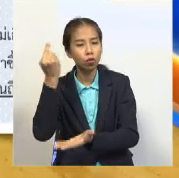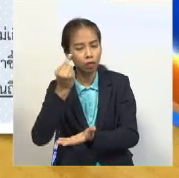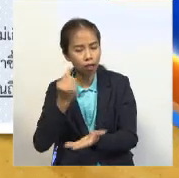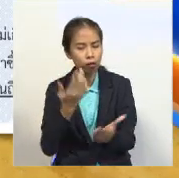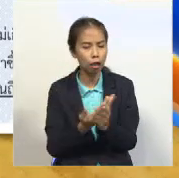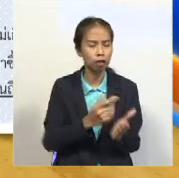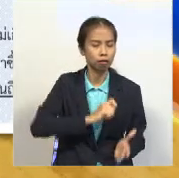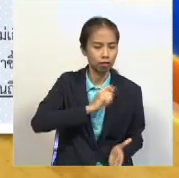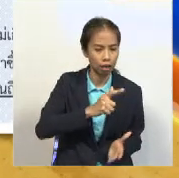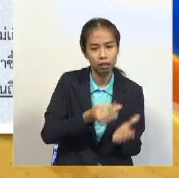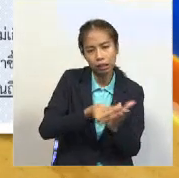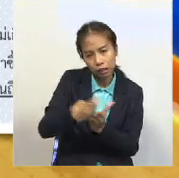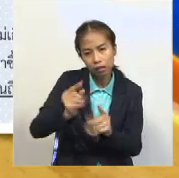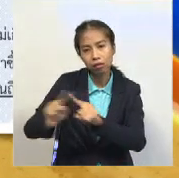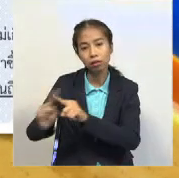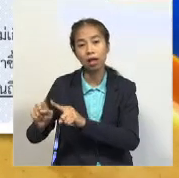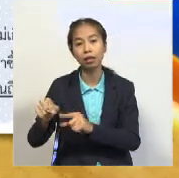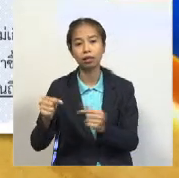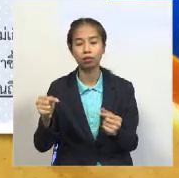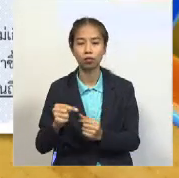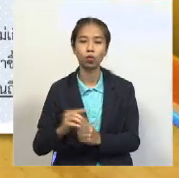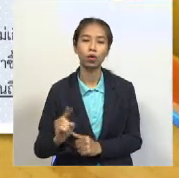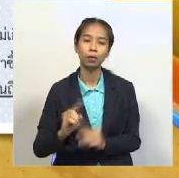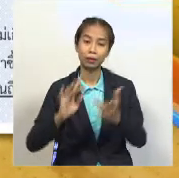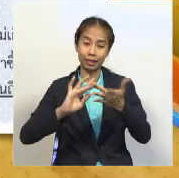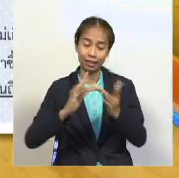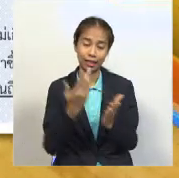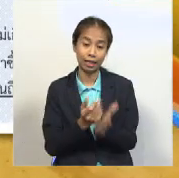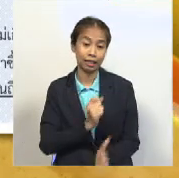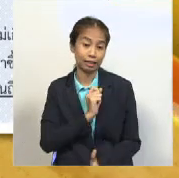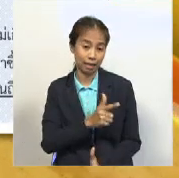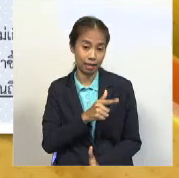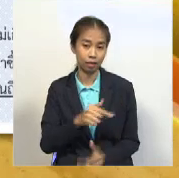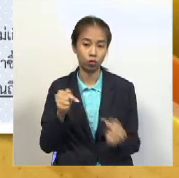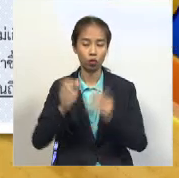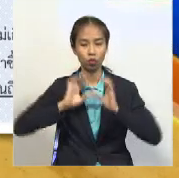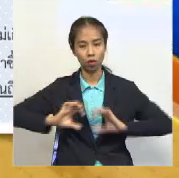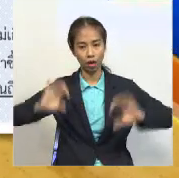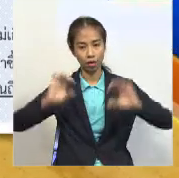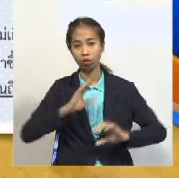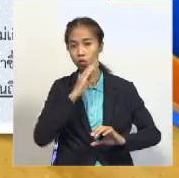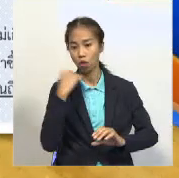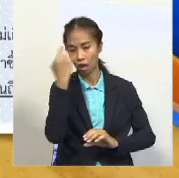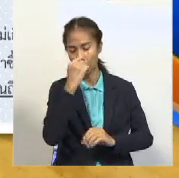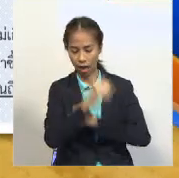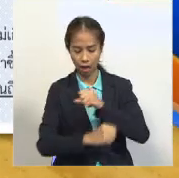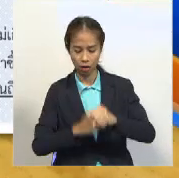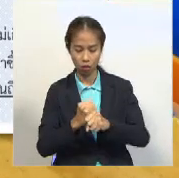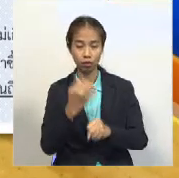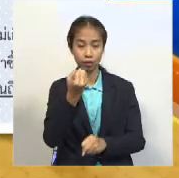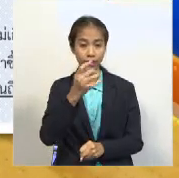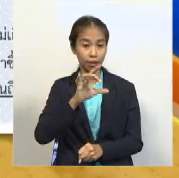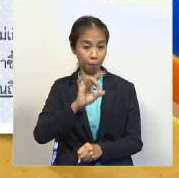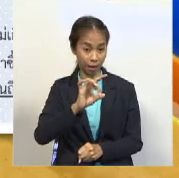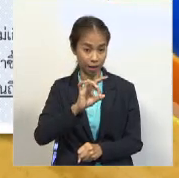ใช้จ่ายผ่านระบบการชำระเงินทางอิเล็กทรอนิกส์โดยภาครัฐโดยประชาชนที่มีอายุ18ปีขึ้นไป10ล้